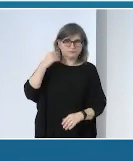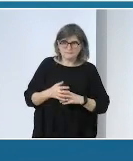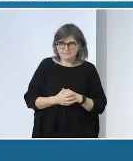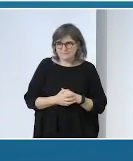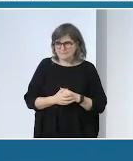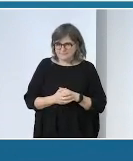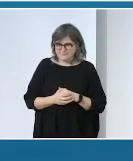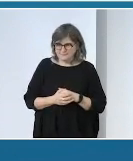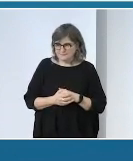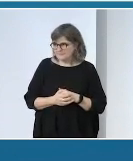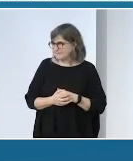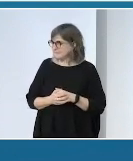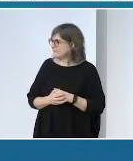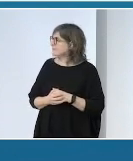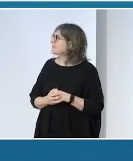justement,